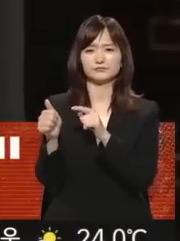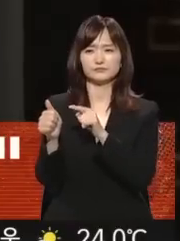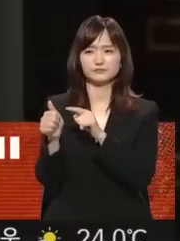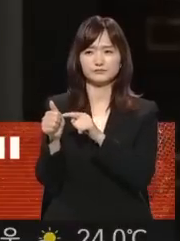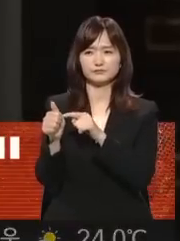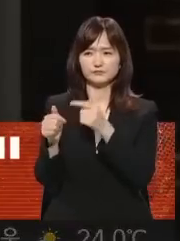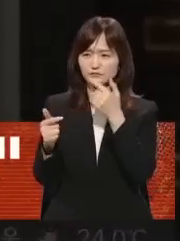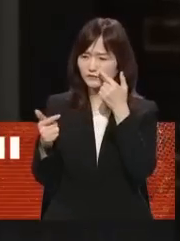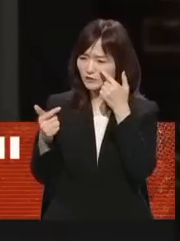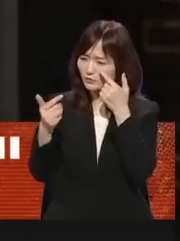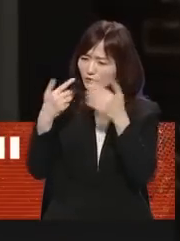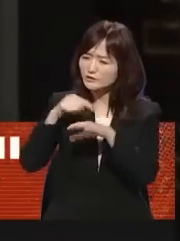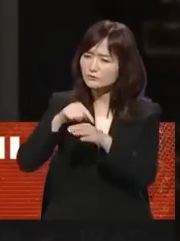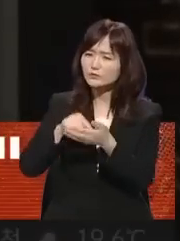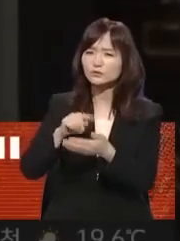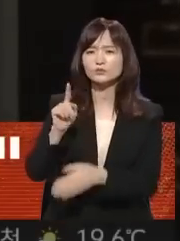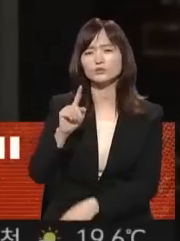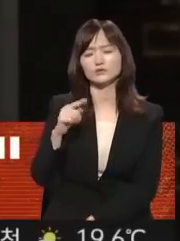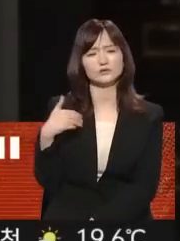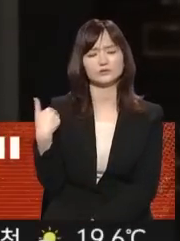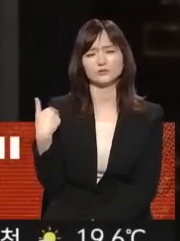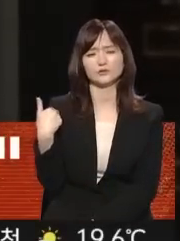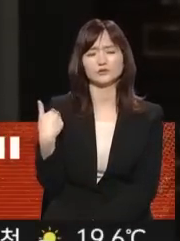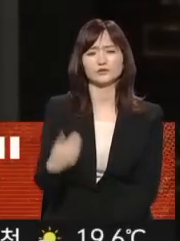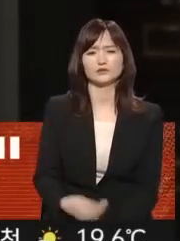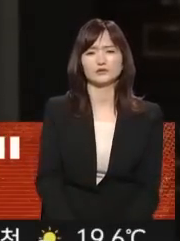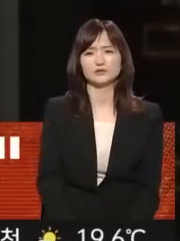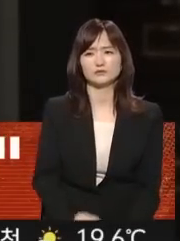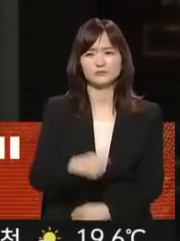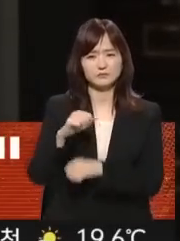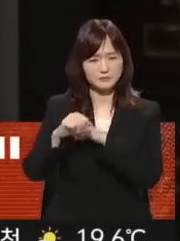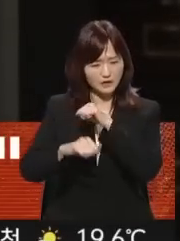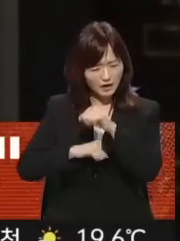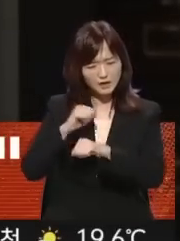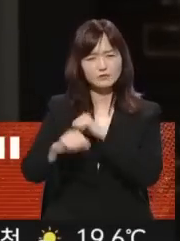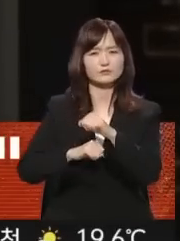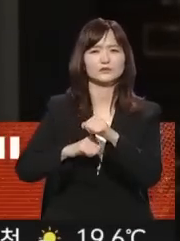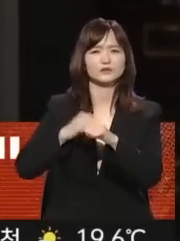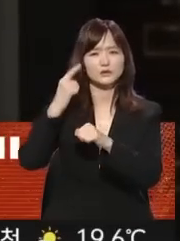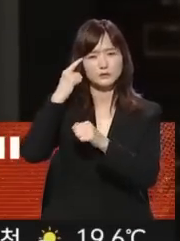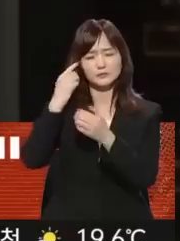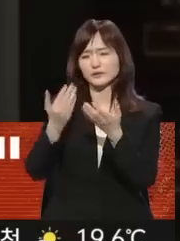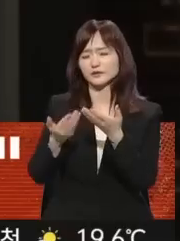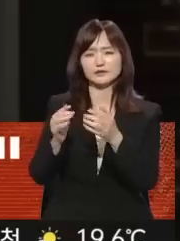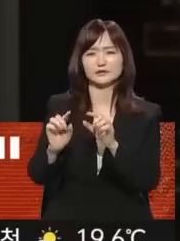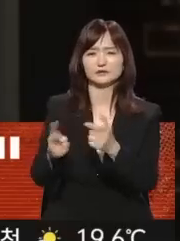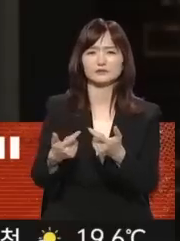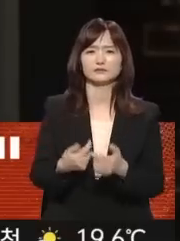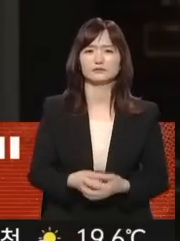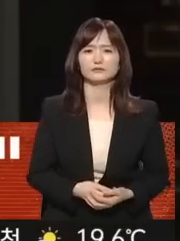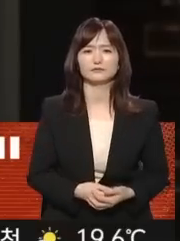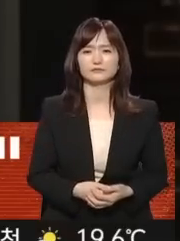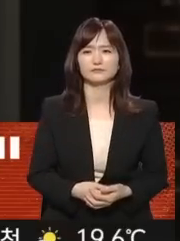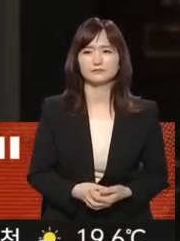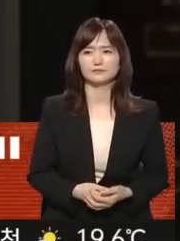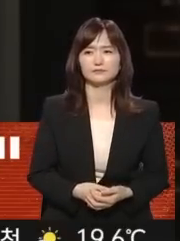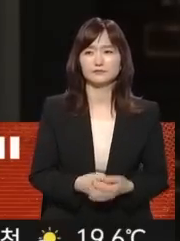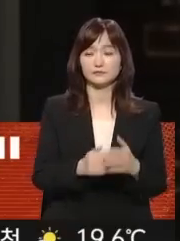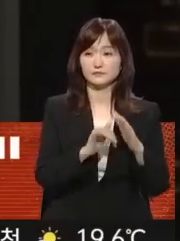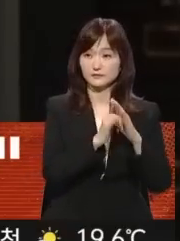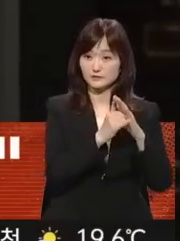정확한 그 심정이 어땠는지는 저희도 알 수가 없는 거기 때문에 함부로 제가 판단을 않겠습니다 자 그런데 일단이